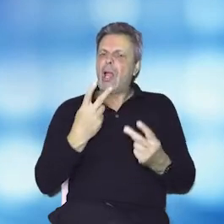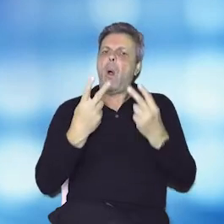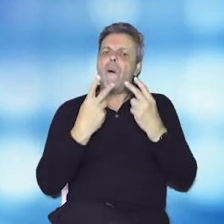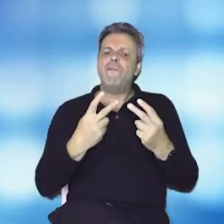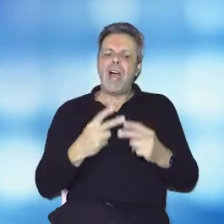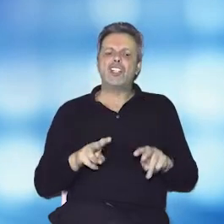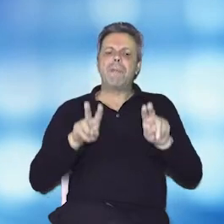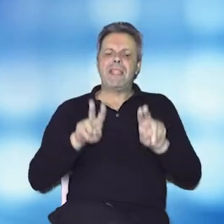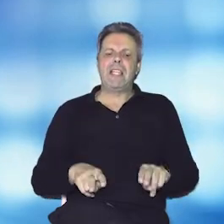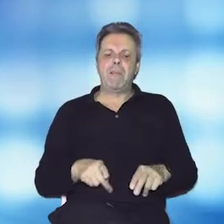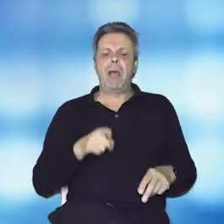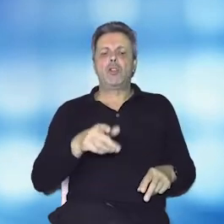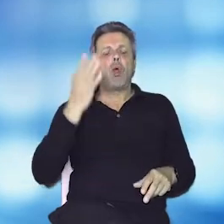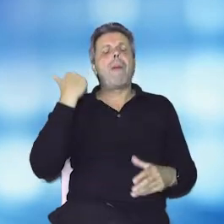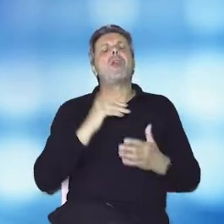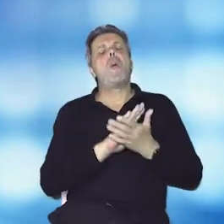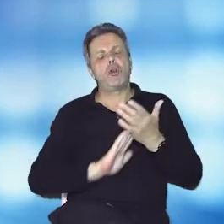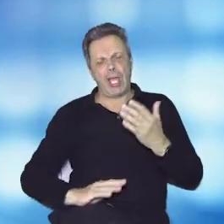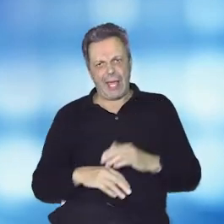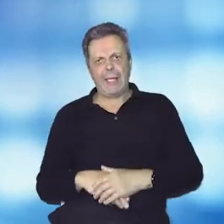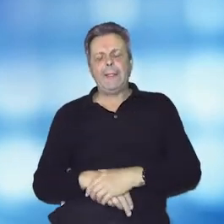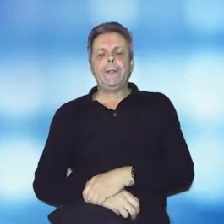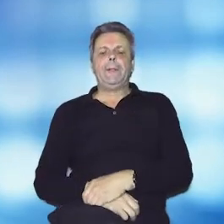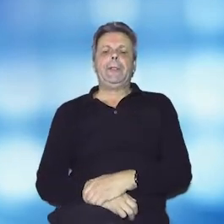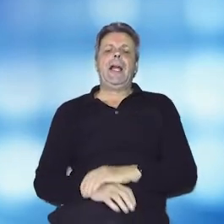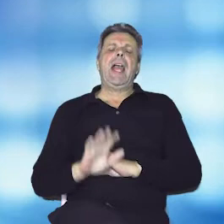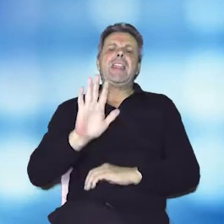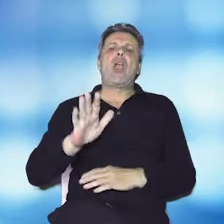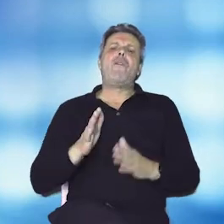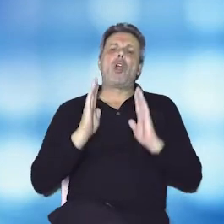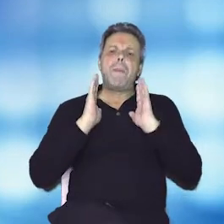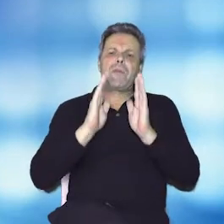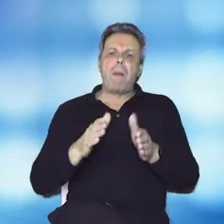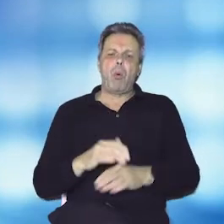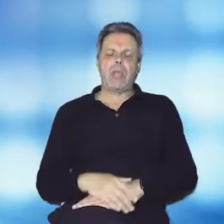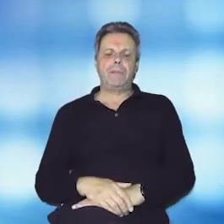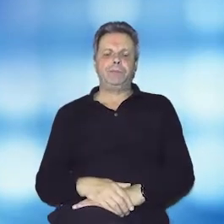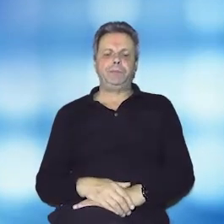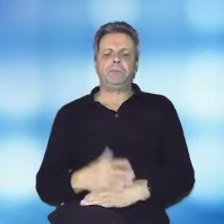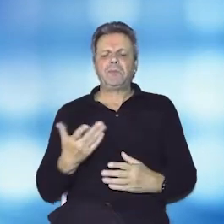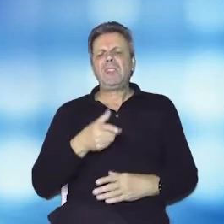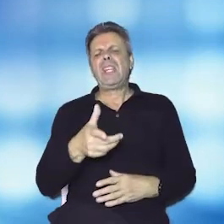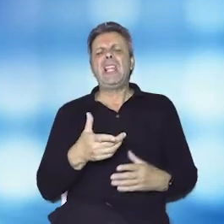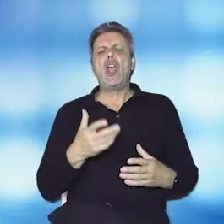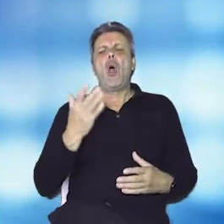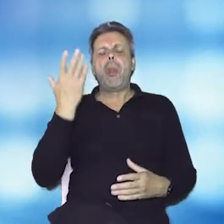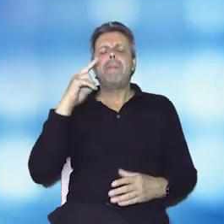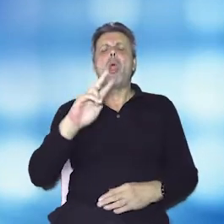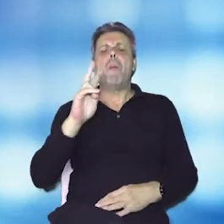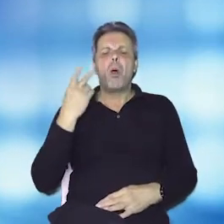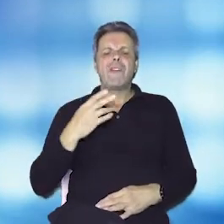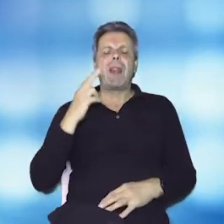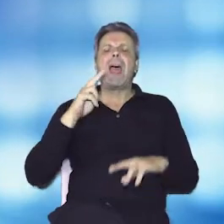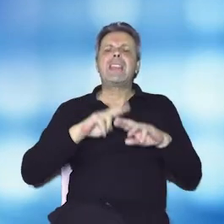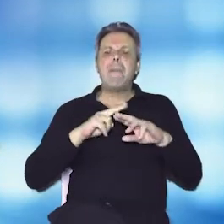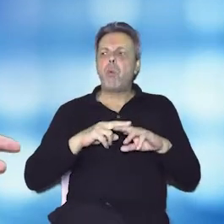važnim istinama. To je bio samo početak njegovog puta, na kojem je on zapravo bio pozvan da